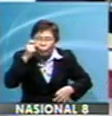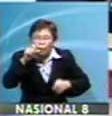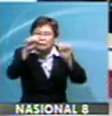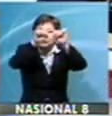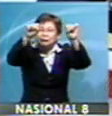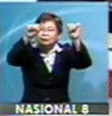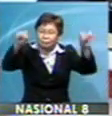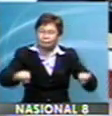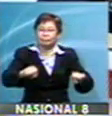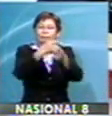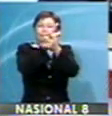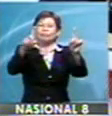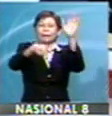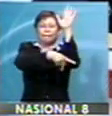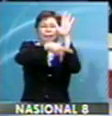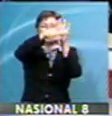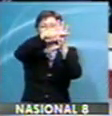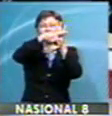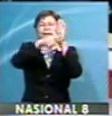sistem demokrasi berparlimen